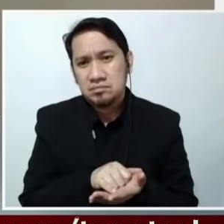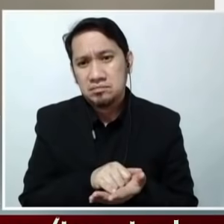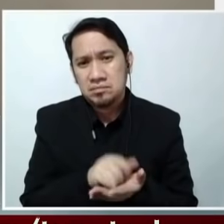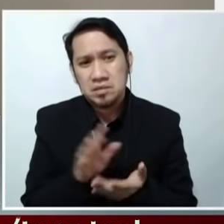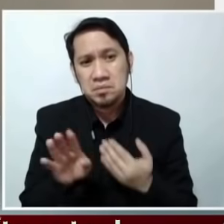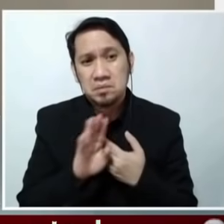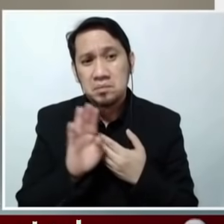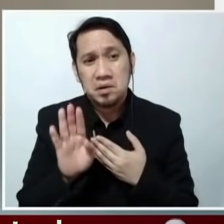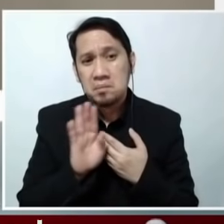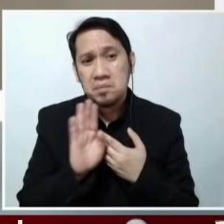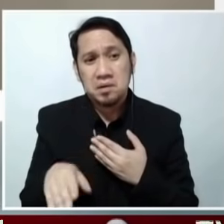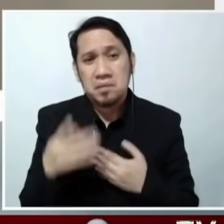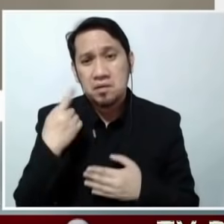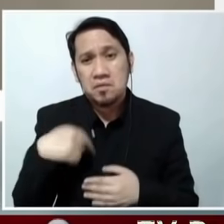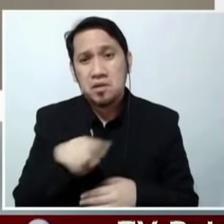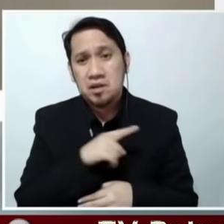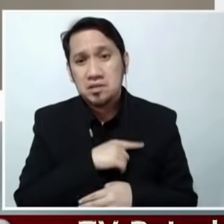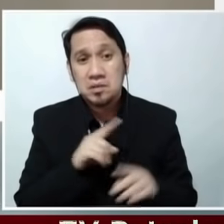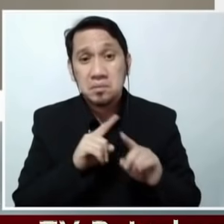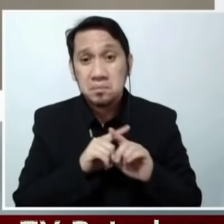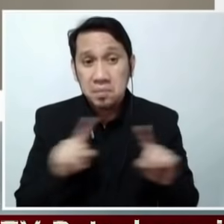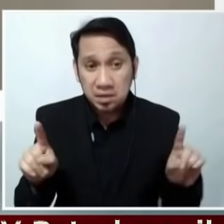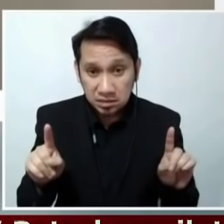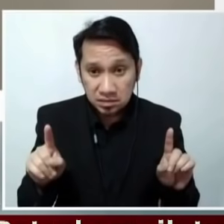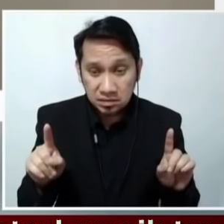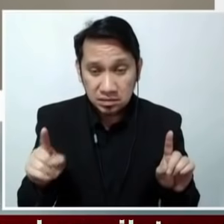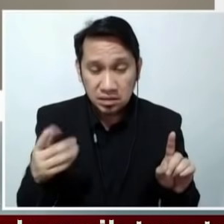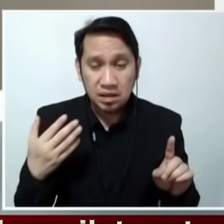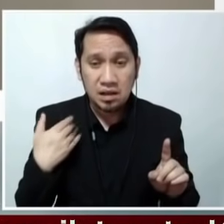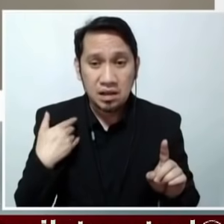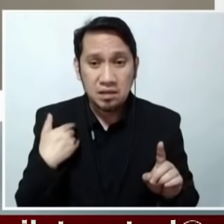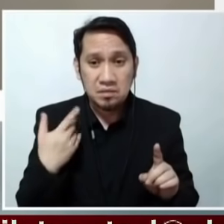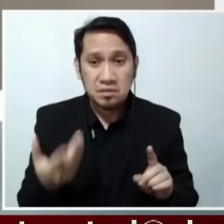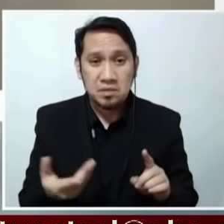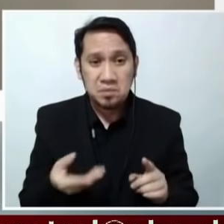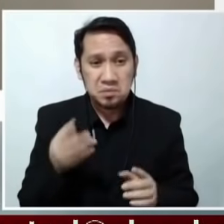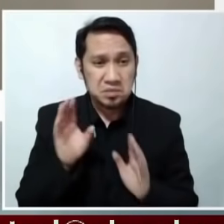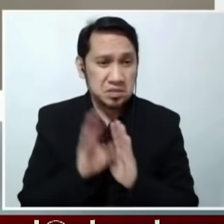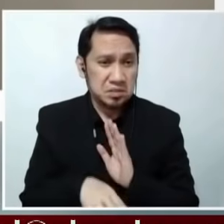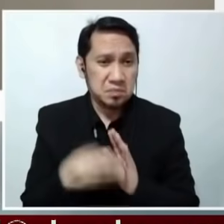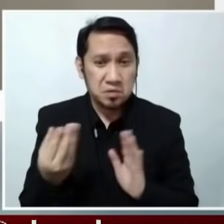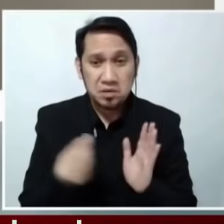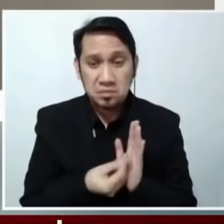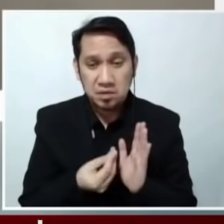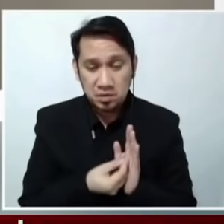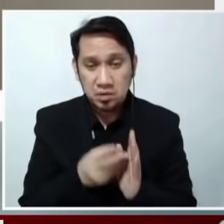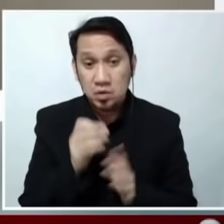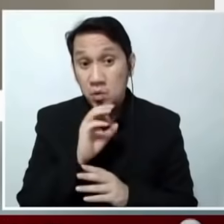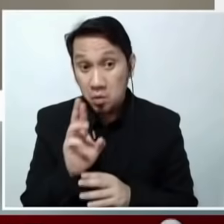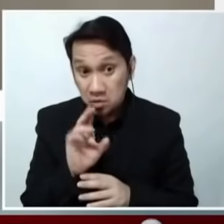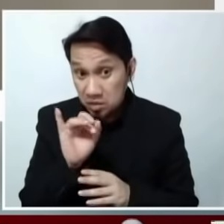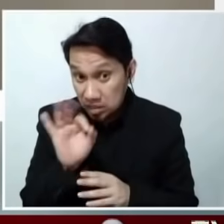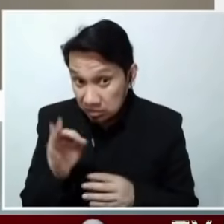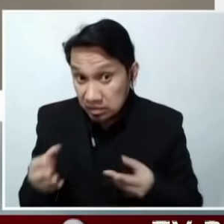Binabalik lang sa atin, kaya lang marami ang kanilang nakuha, maliit lang ang binibigay nila. Or kung nagbigay